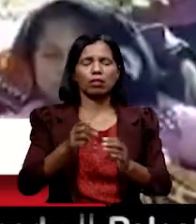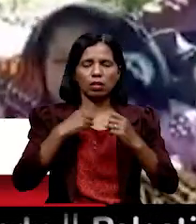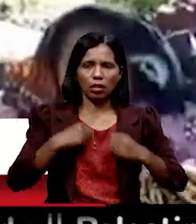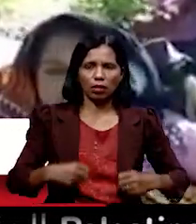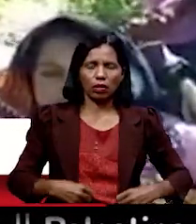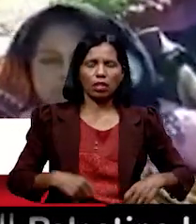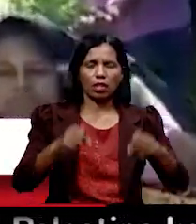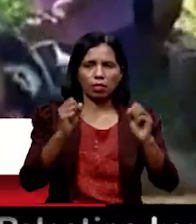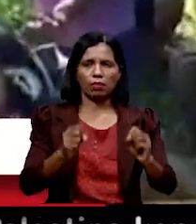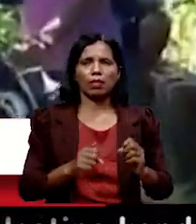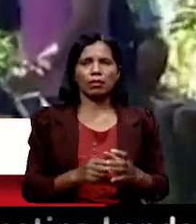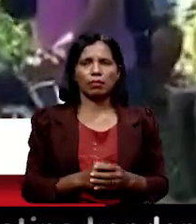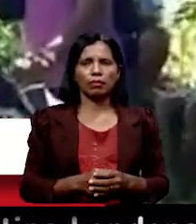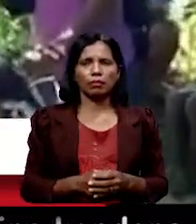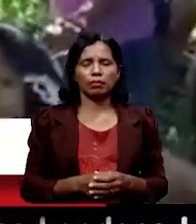atunune bele